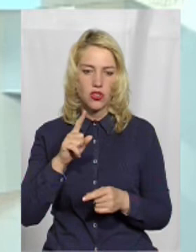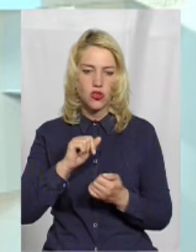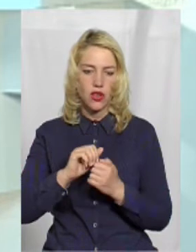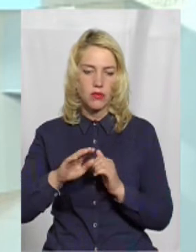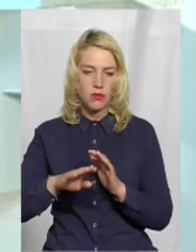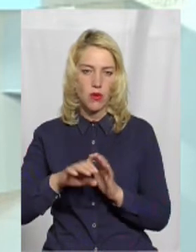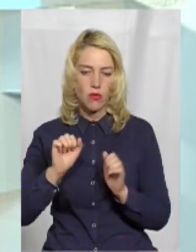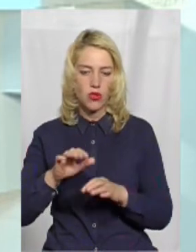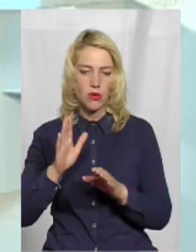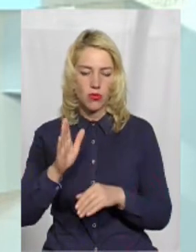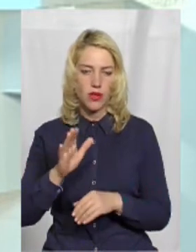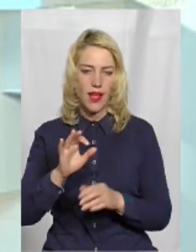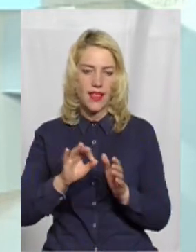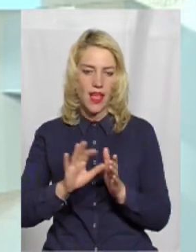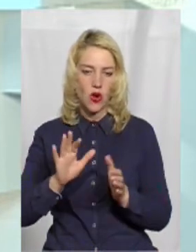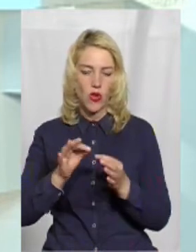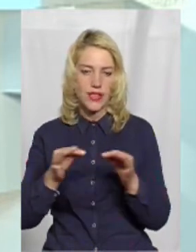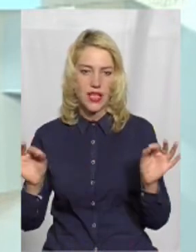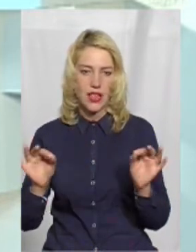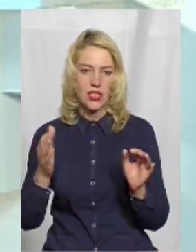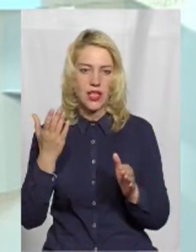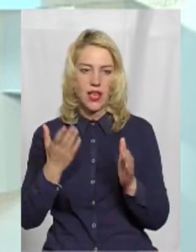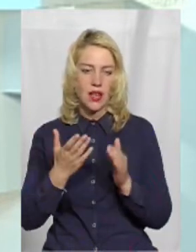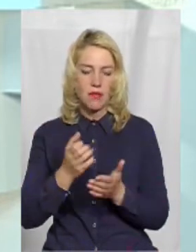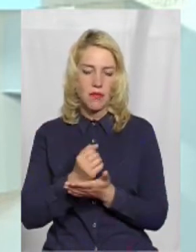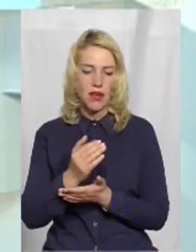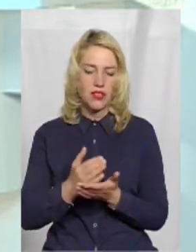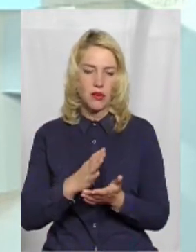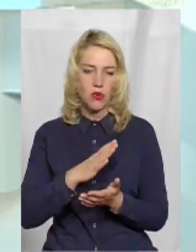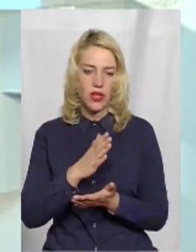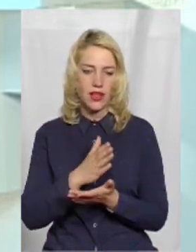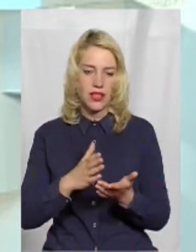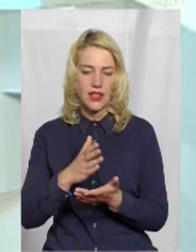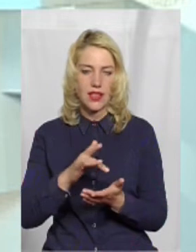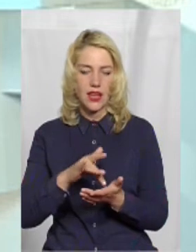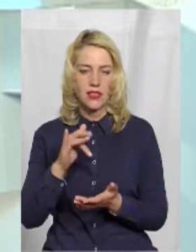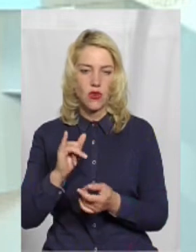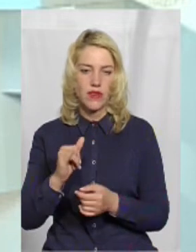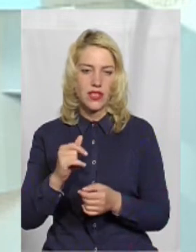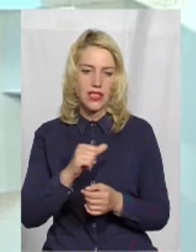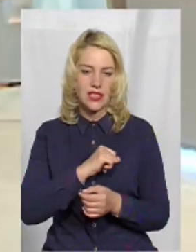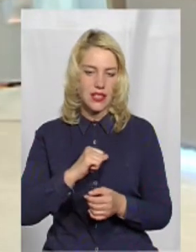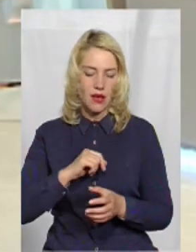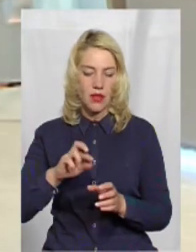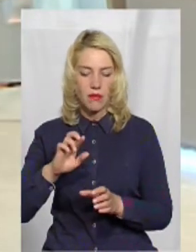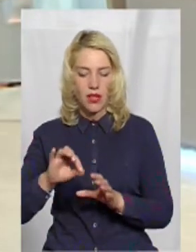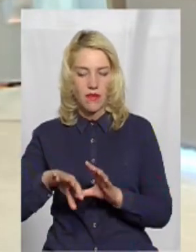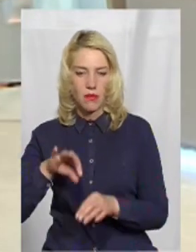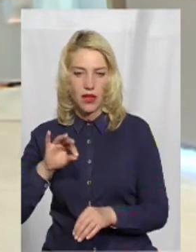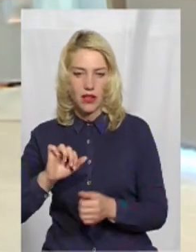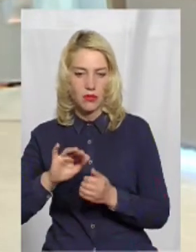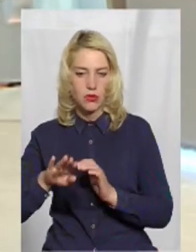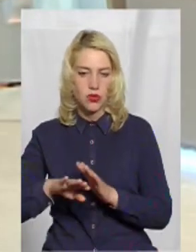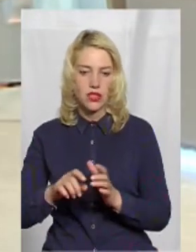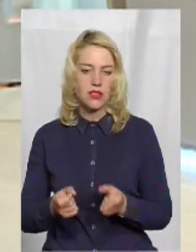цілком енергонезалежним, якщо все-таки мережі були б децентралізовані і він би сам обирав, скажімо, звідки свою